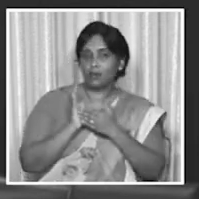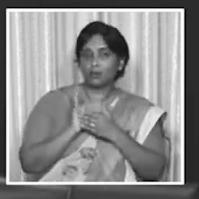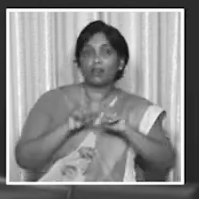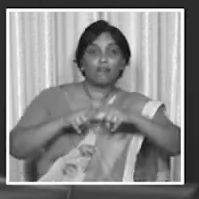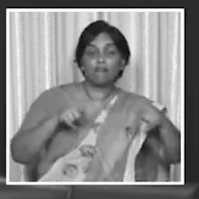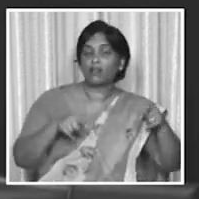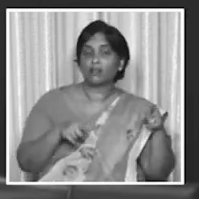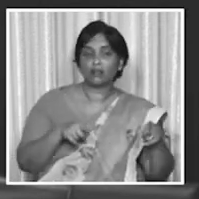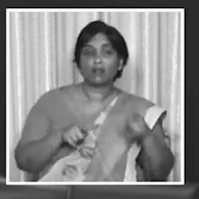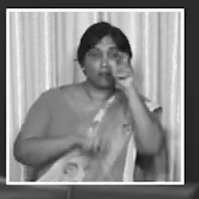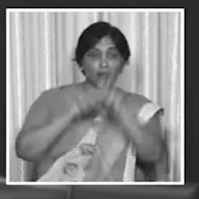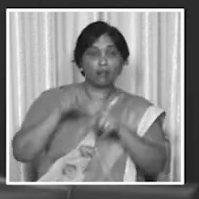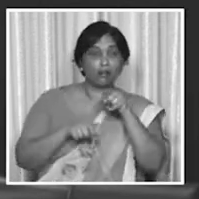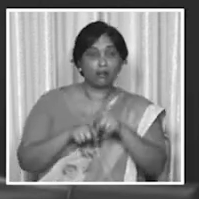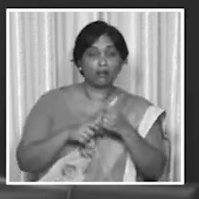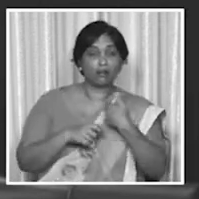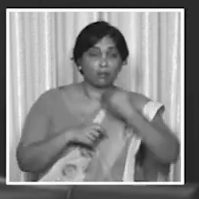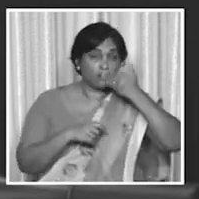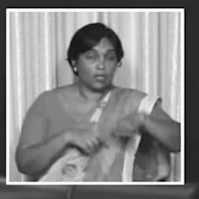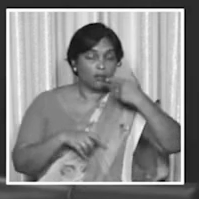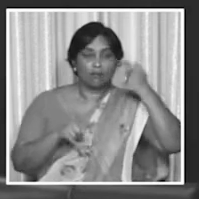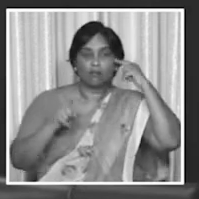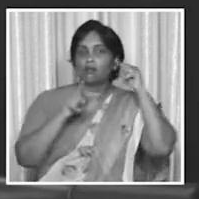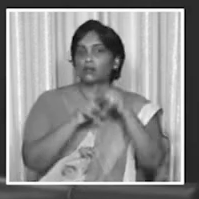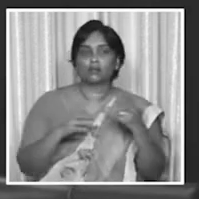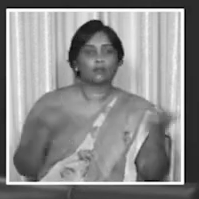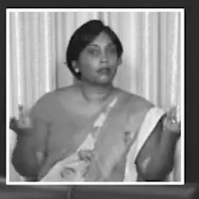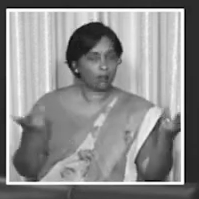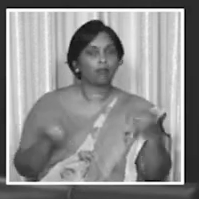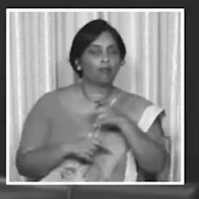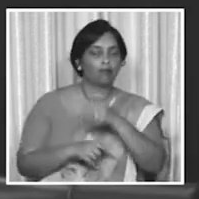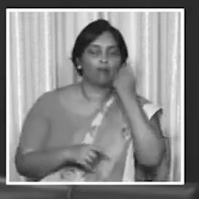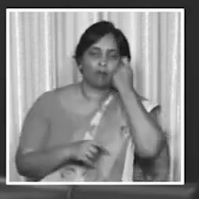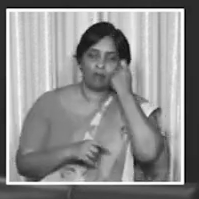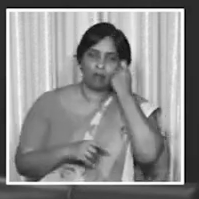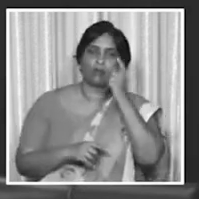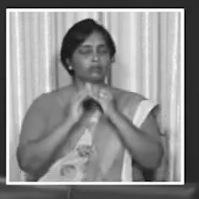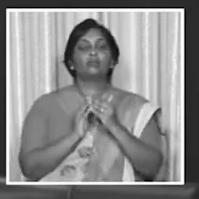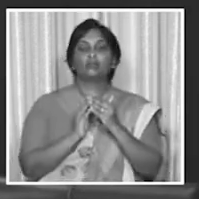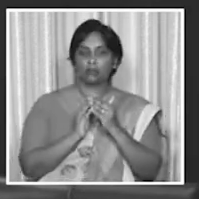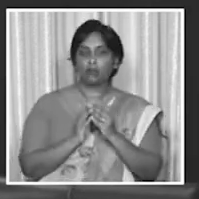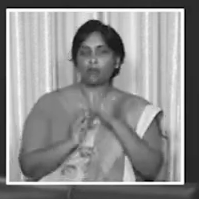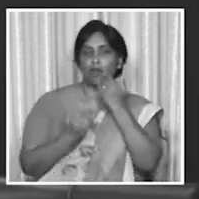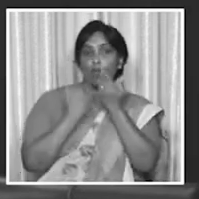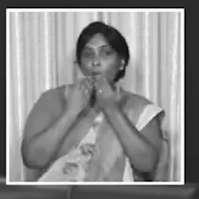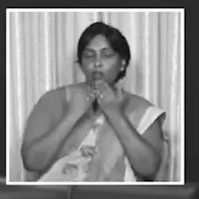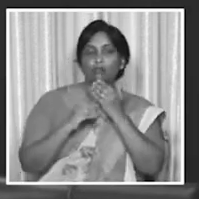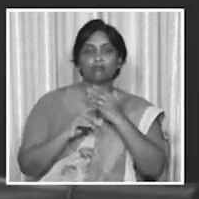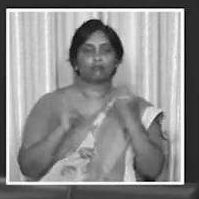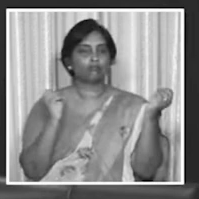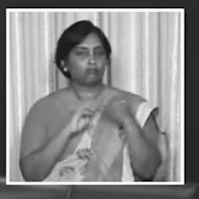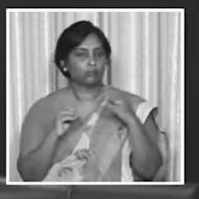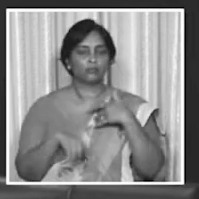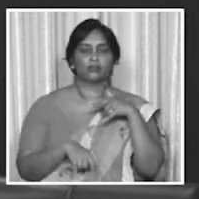මොනම වෙලාවකවත් මේ ක්‍රීඩකයන්ගේ ස්කිල් සම්බන්ධයෙන් අවධානය යොමු කළා නැහැ කියන චෝදනාව එළි වුණා. මොකද මොටිවේෂනල් කතා කරන්න, එහෙම